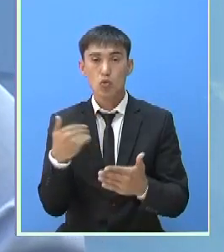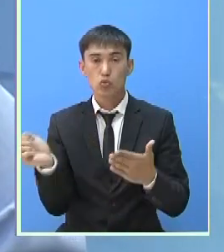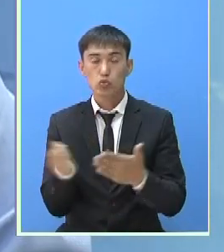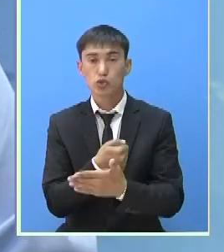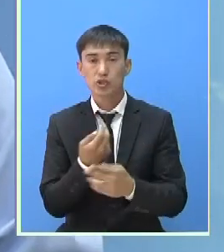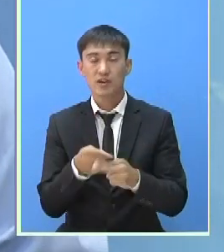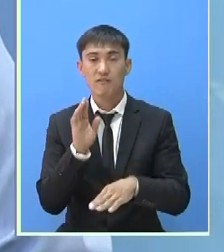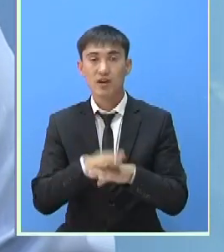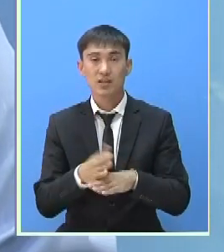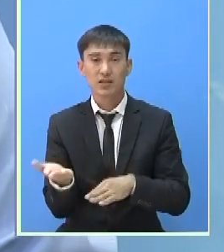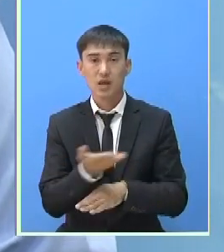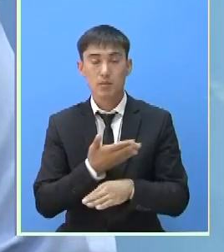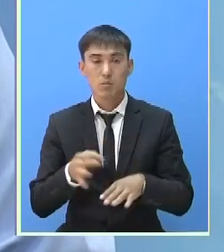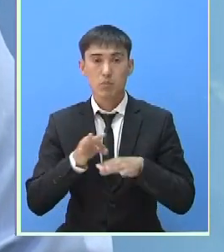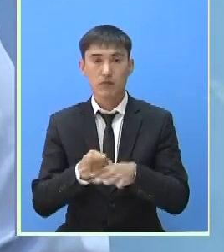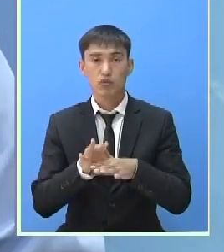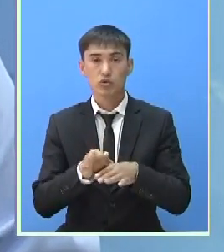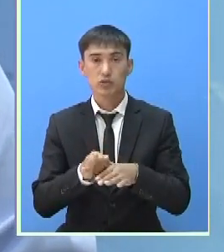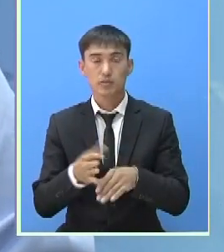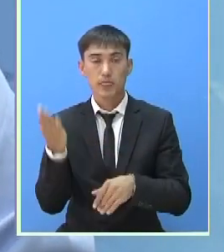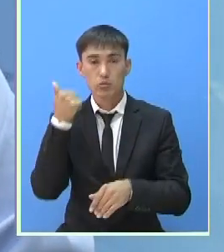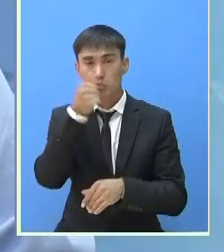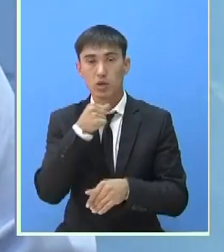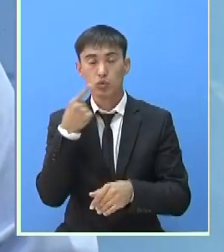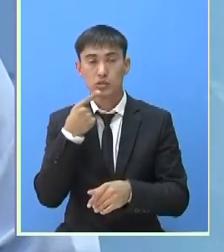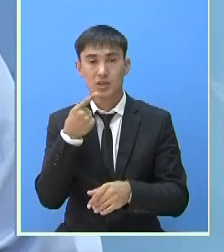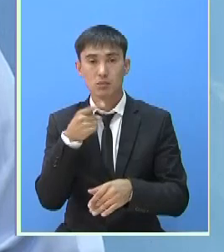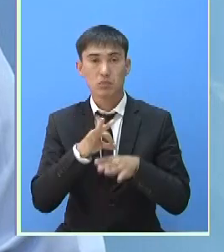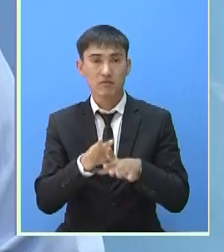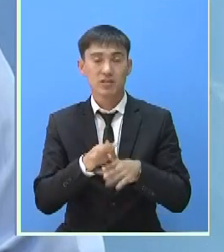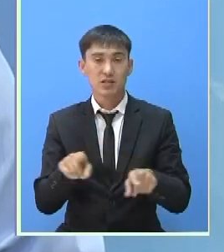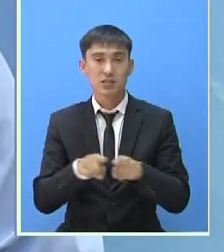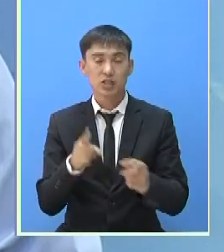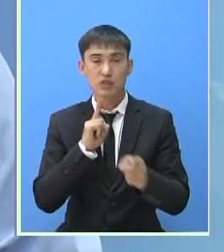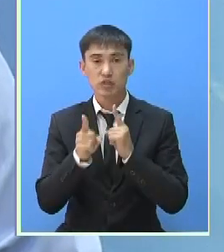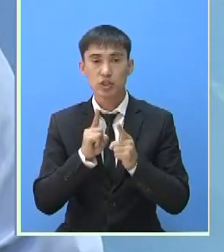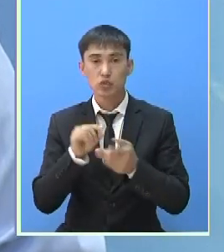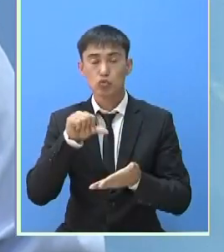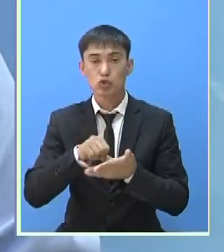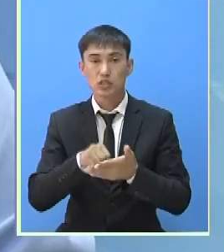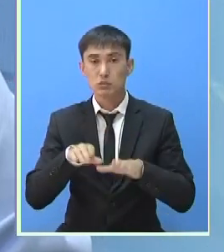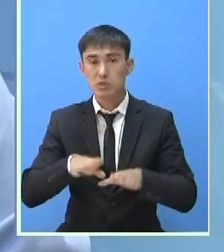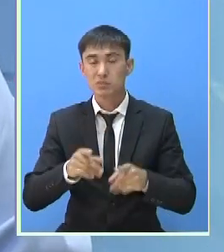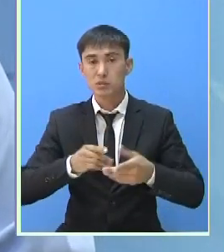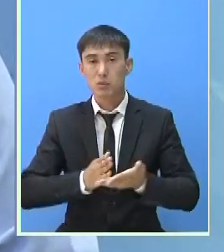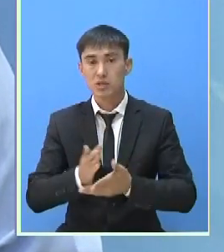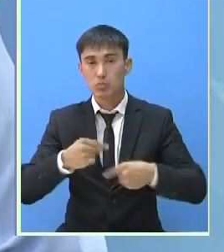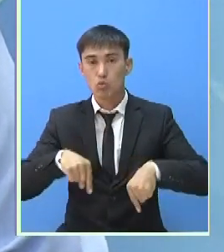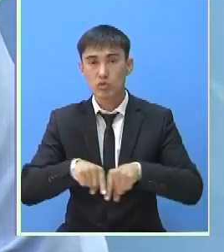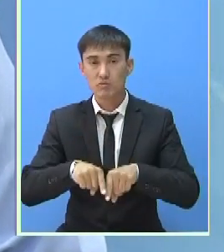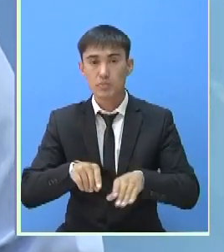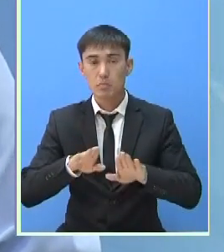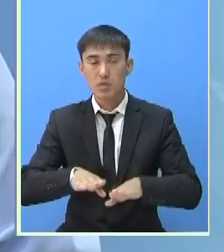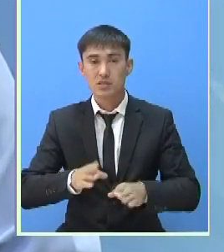факты, нами неоднократно в прошлом году, даже если отметить, проводились совещания с участием местных исполнительных органов,